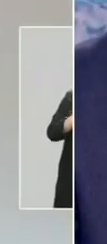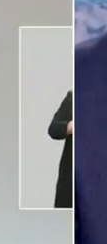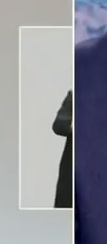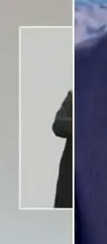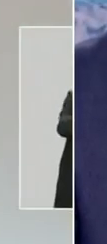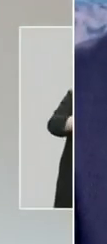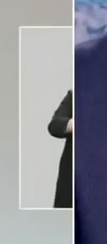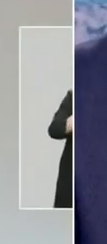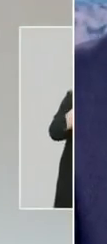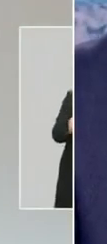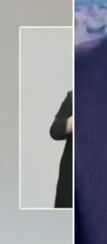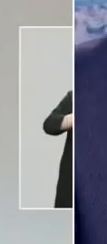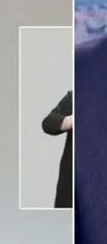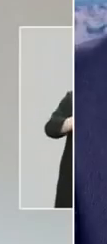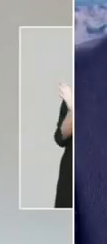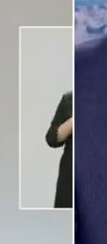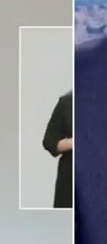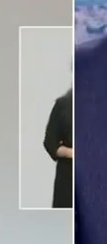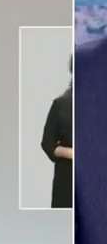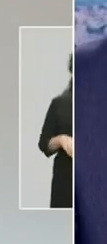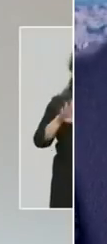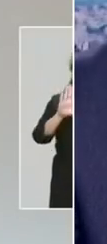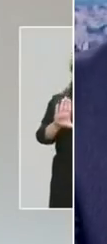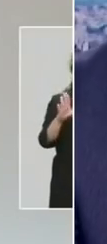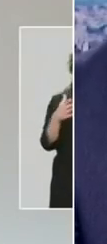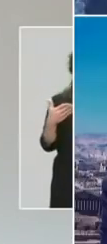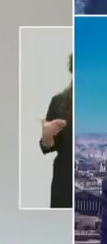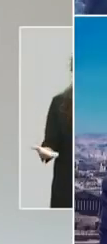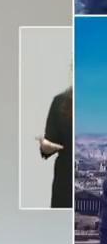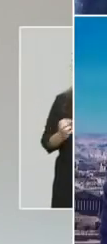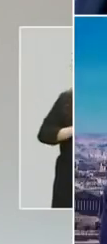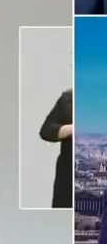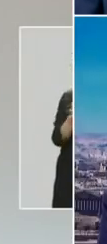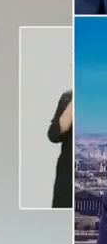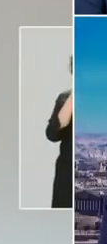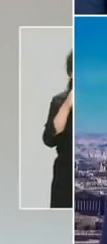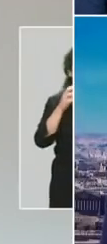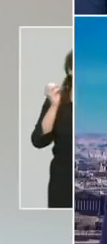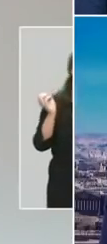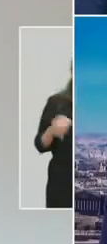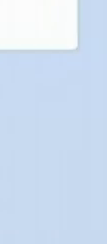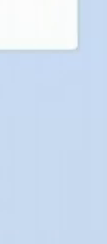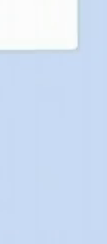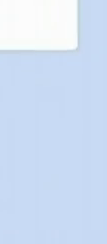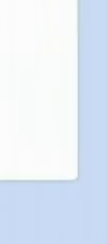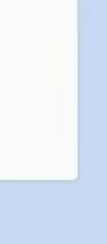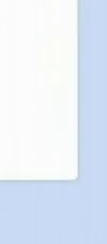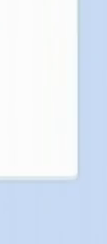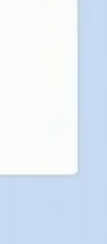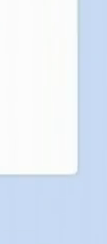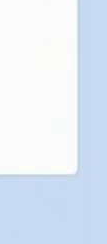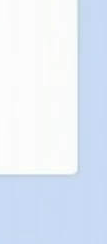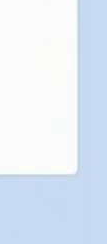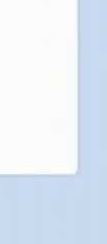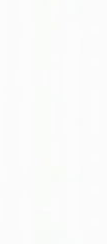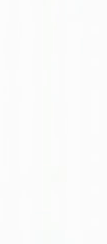on n'aura pas ce phénomène. Il y a pas mal de gens qui n'attendent pas, figurez-vous, Martin Blachier, parce que quand on va sur le site de Doctolib, voilà ce qu'on découvre. Le site est saturé. Alors,